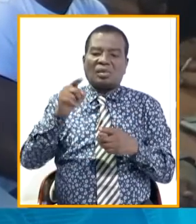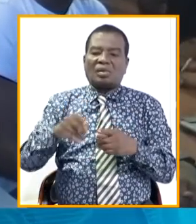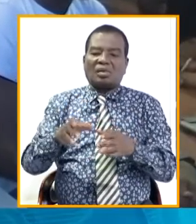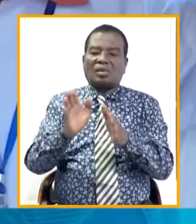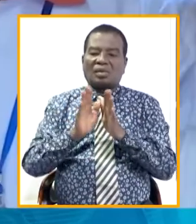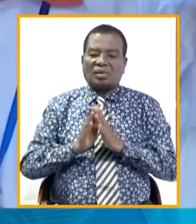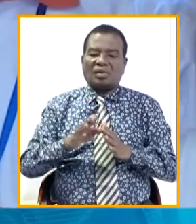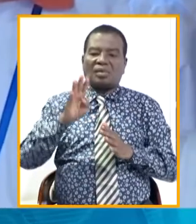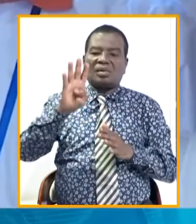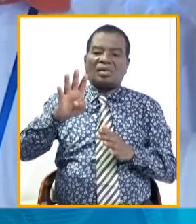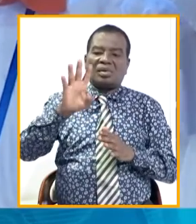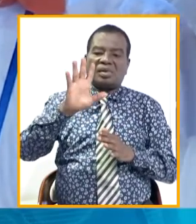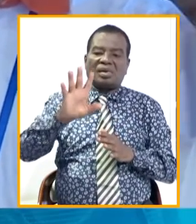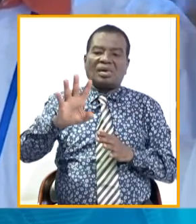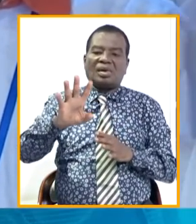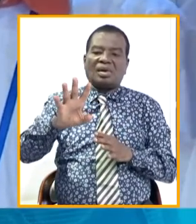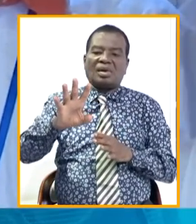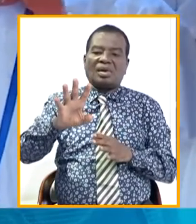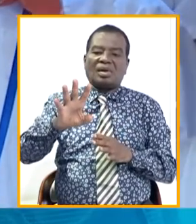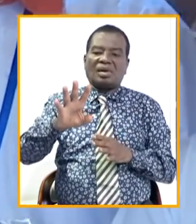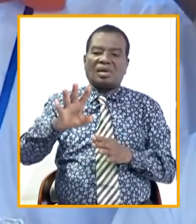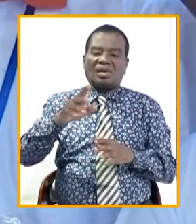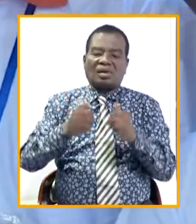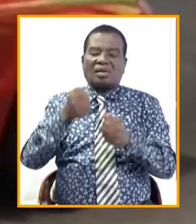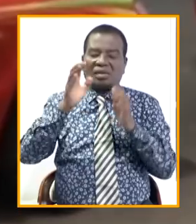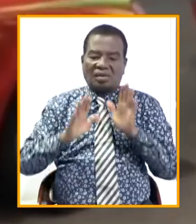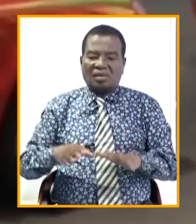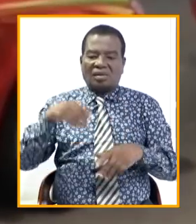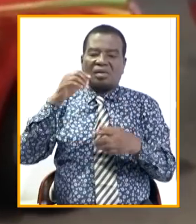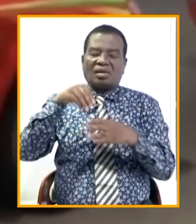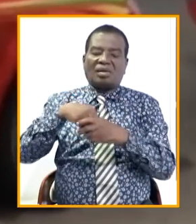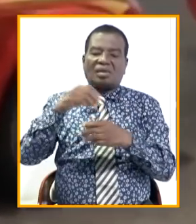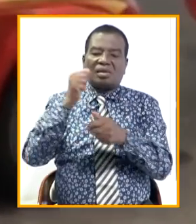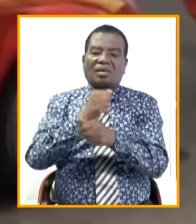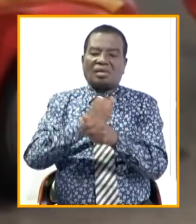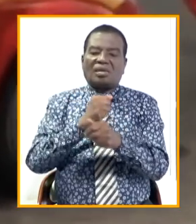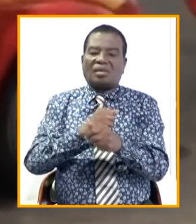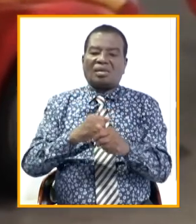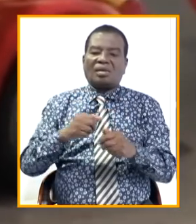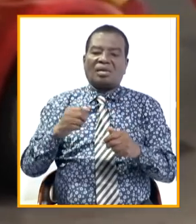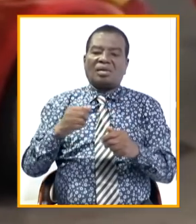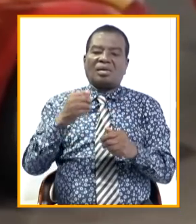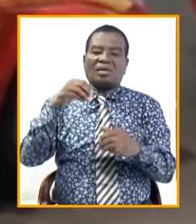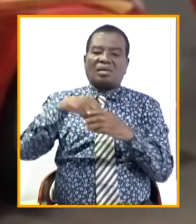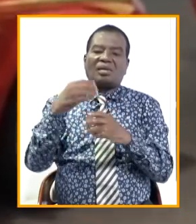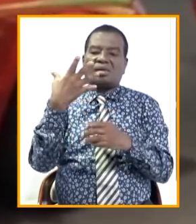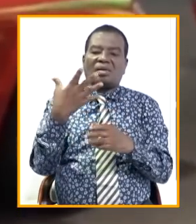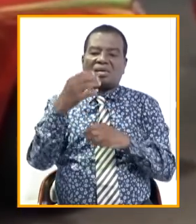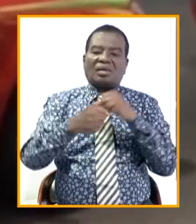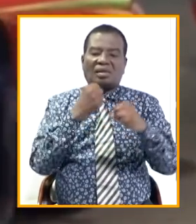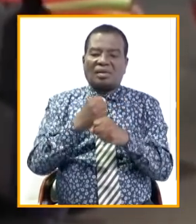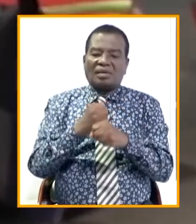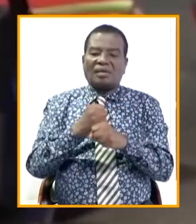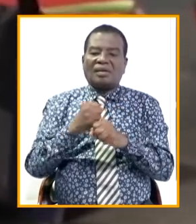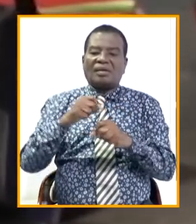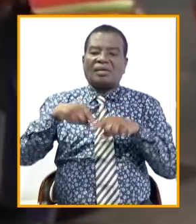revendique 54 000 conducteurs avec 27 000 taxis dans le district d'Abidjan. D'ici les 5 prochaines années, le secteur